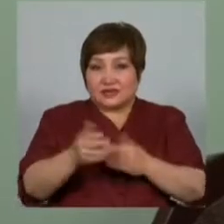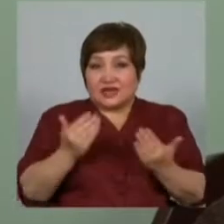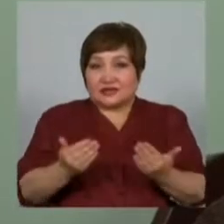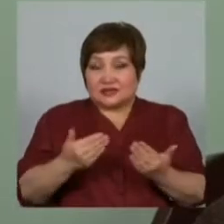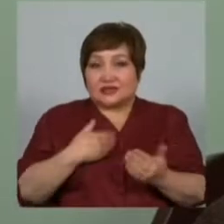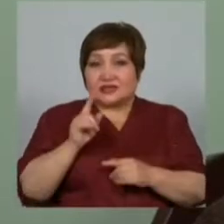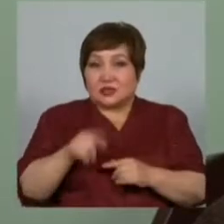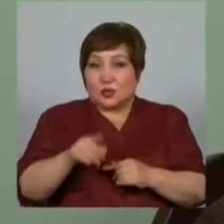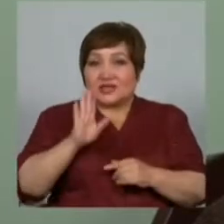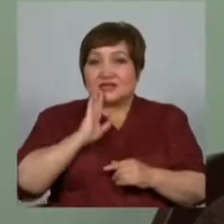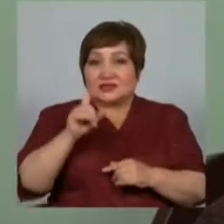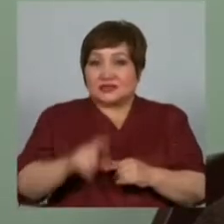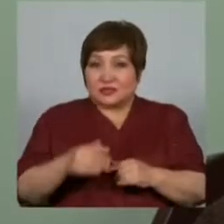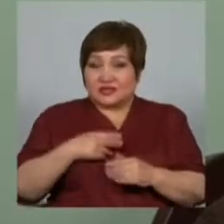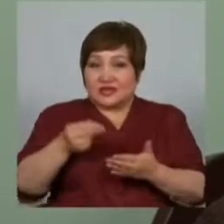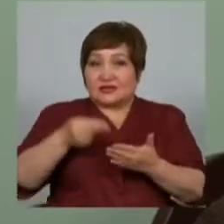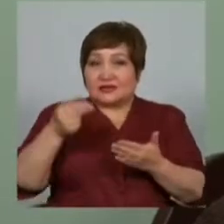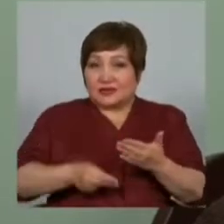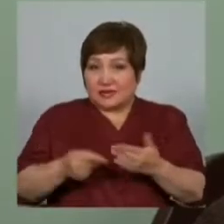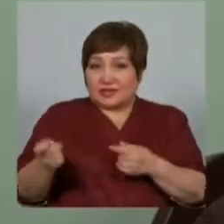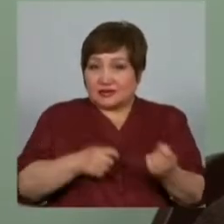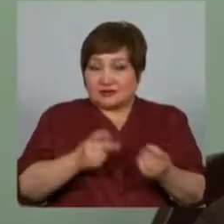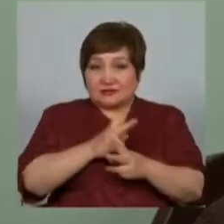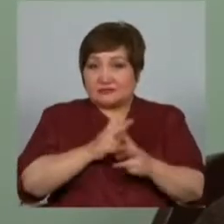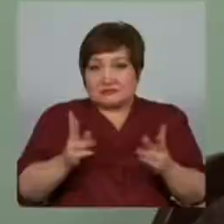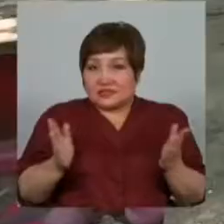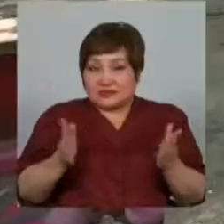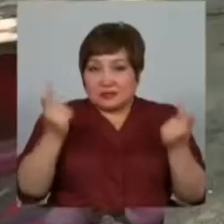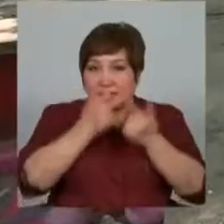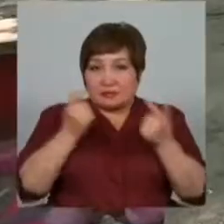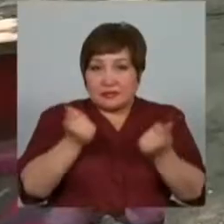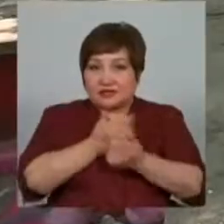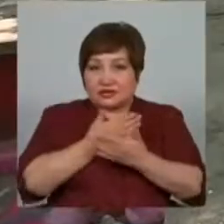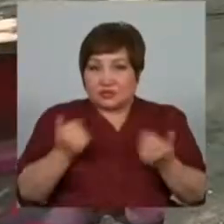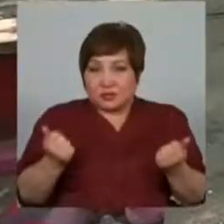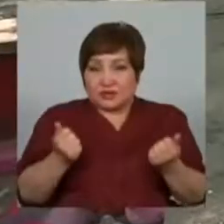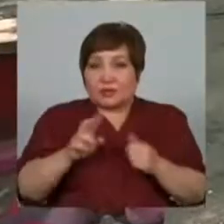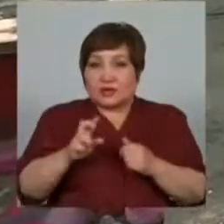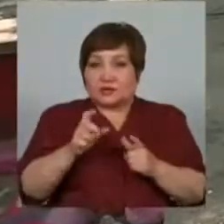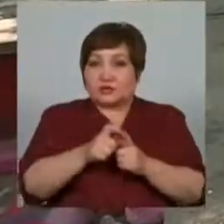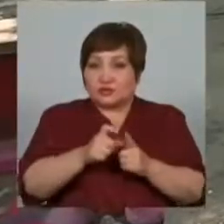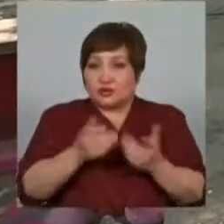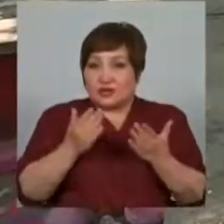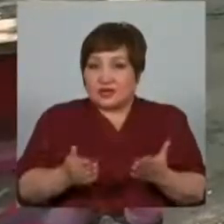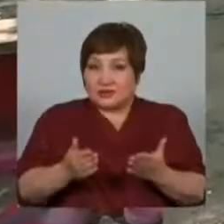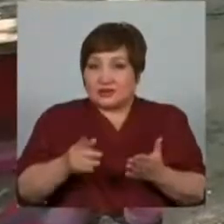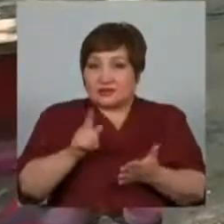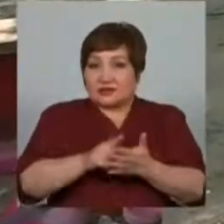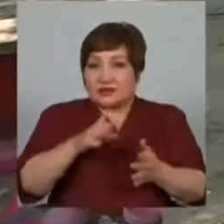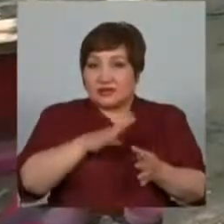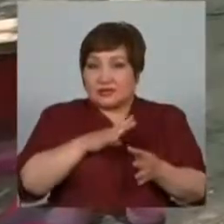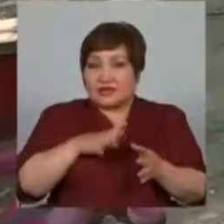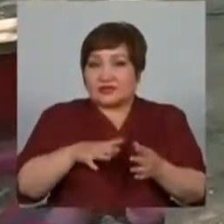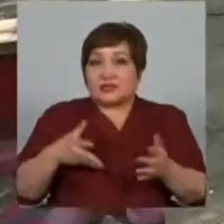бізге жаңағы анықтаманы әкелгендігі туралы ешқандай да мәлімет жоқ. Ботагөздің сөзінше қазір өтеуі керек болған негізгі